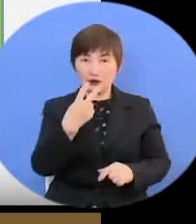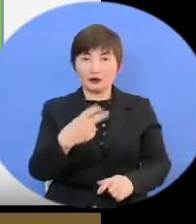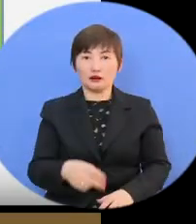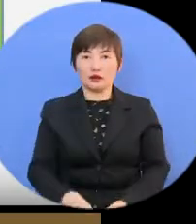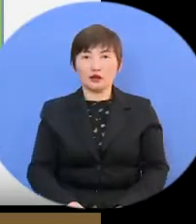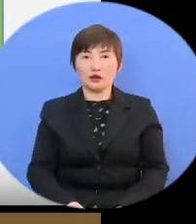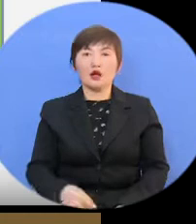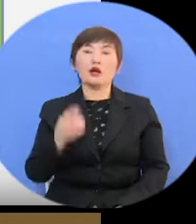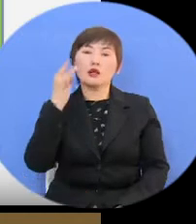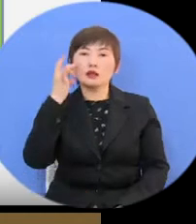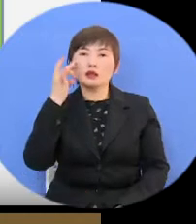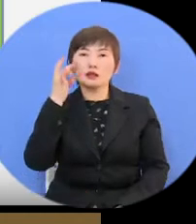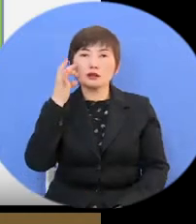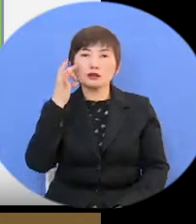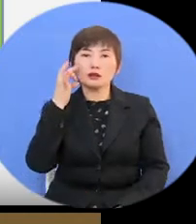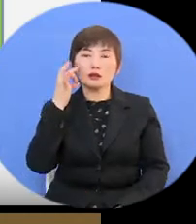хүүхдүүдийн